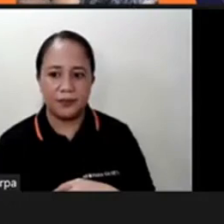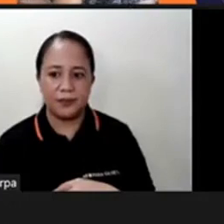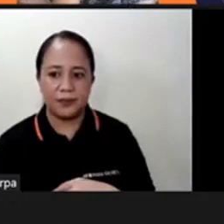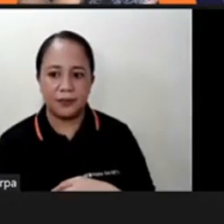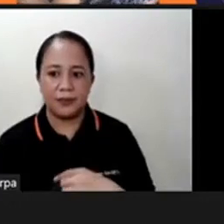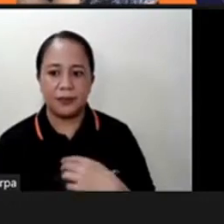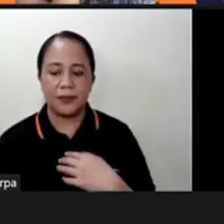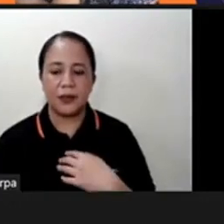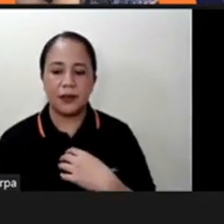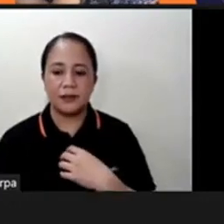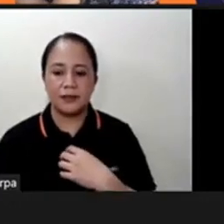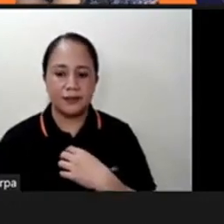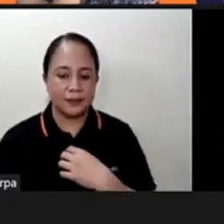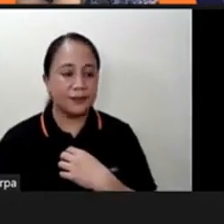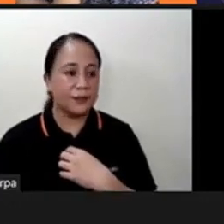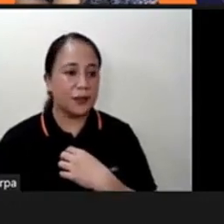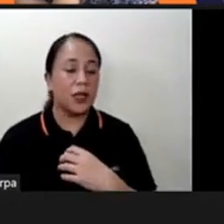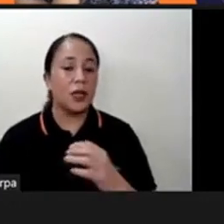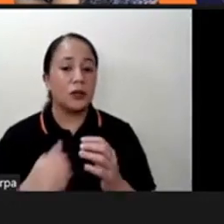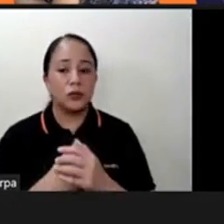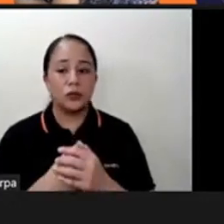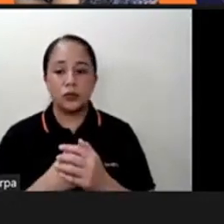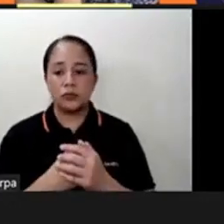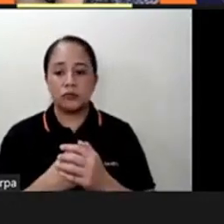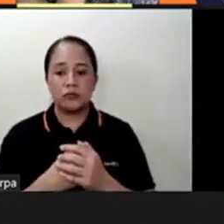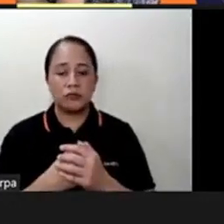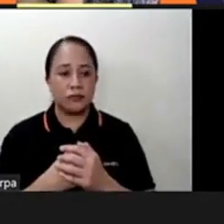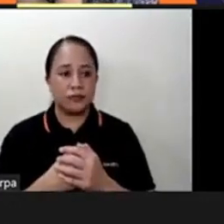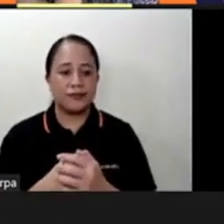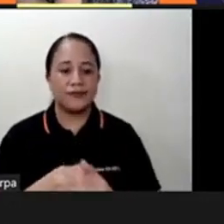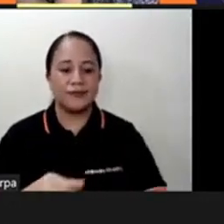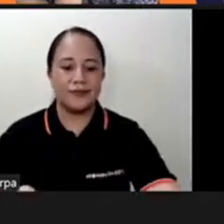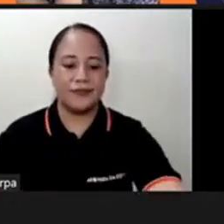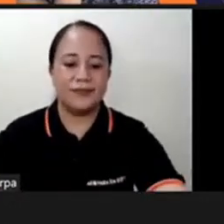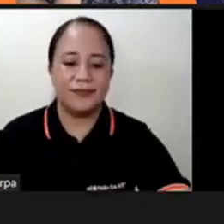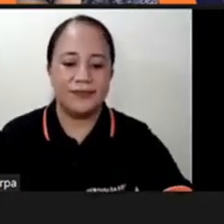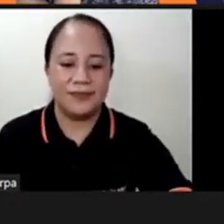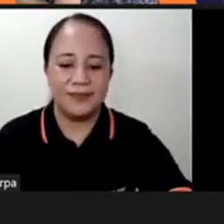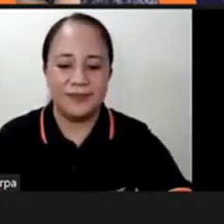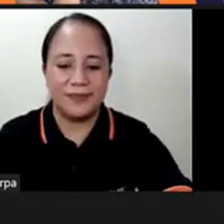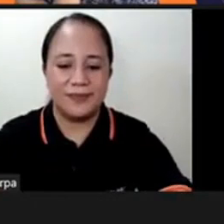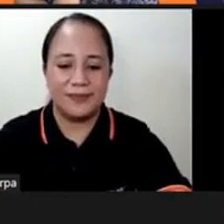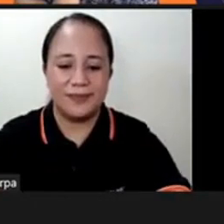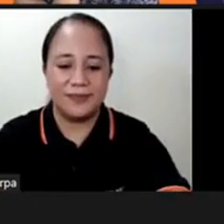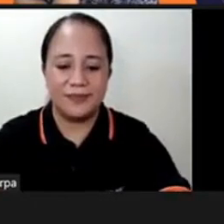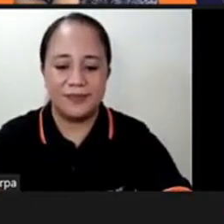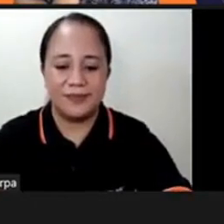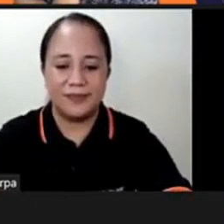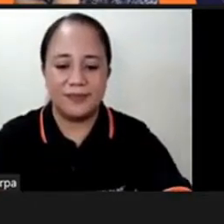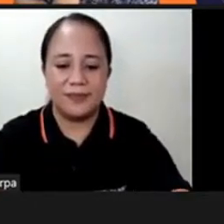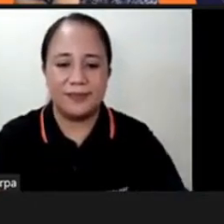ba? Ganyan. Ganon. So, or pwede rin na,